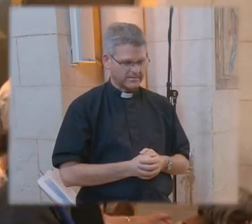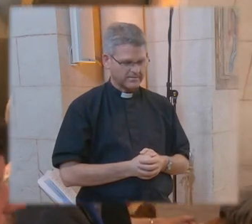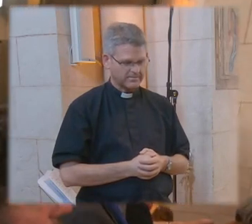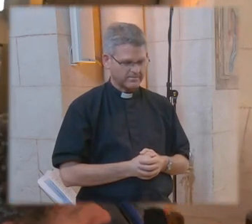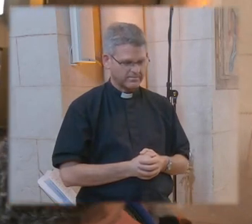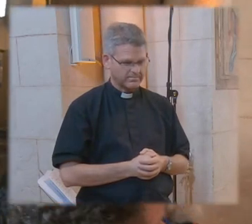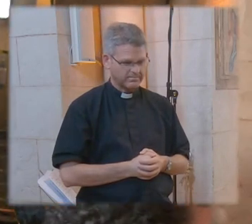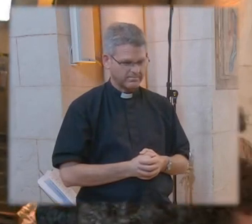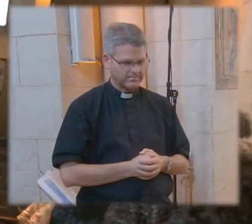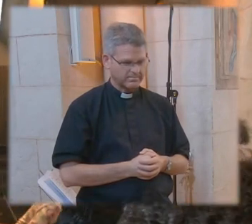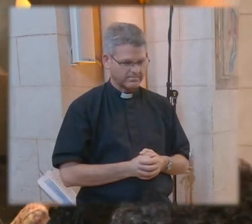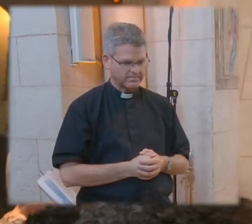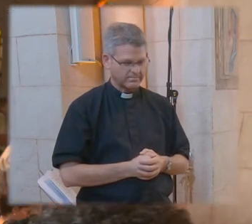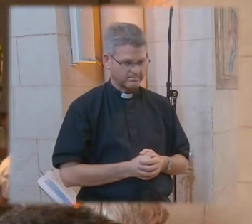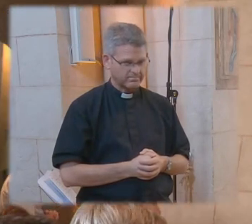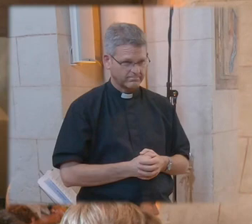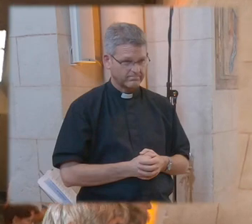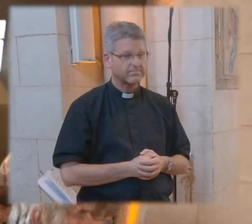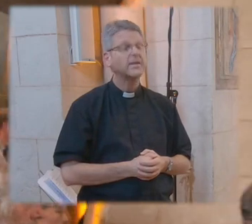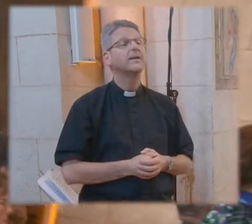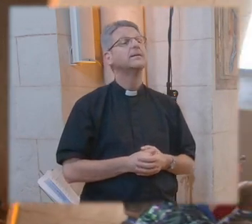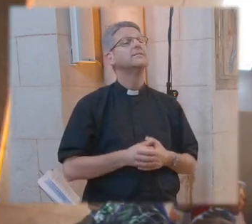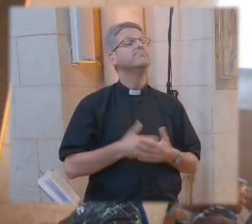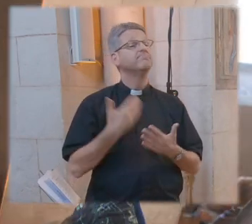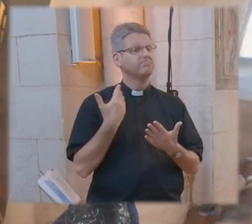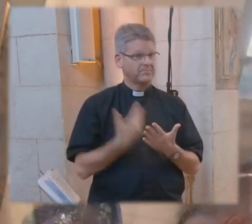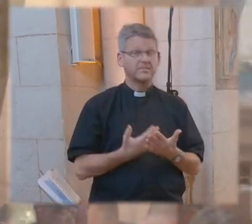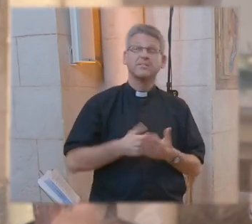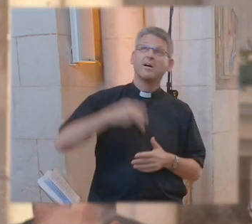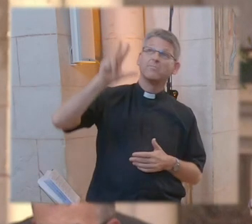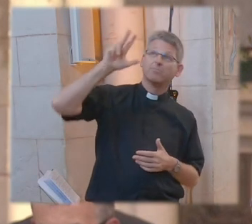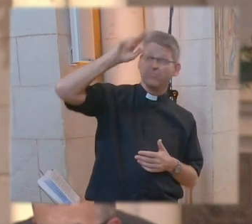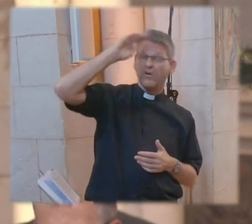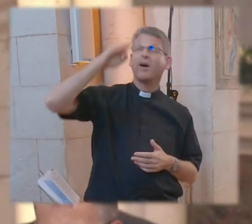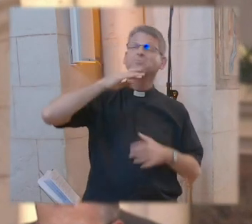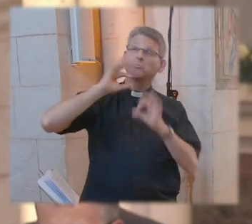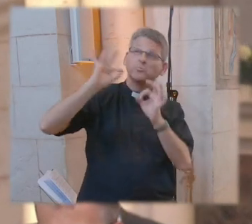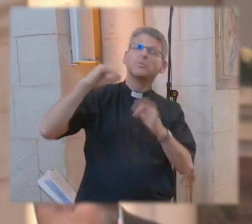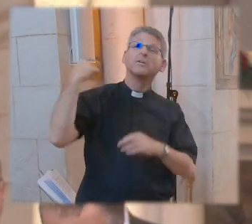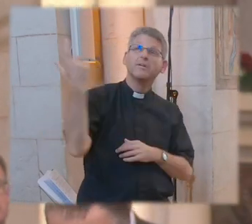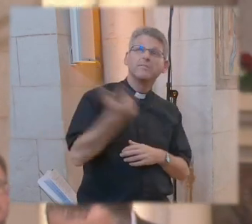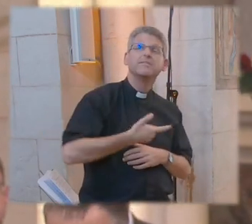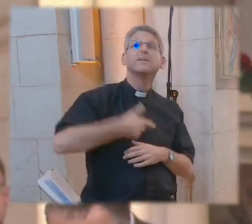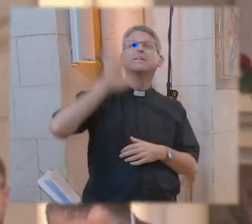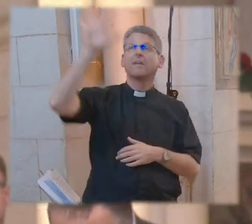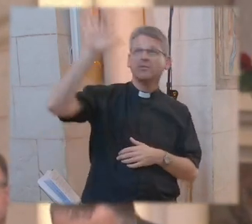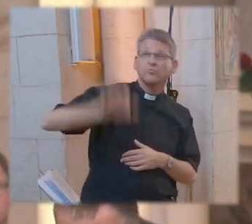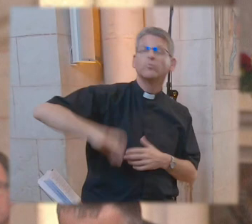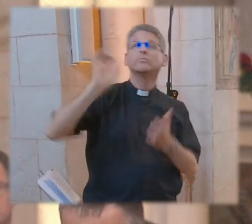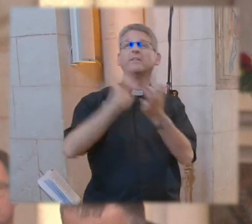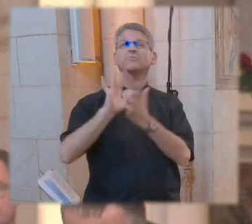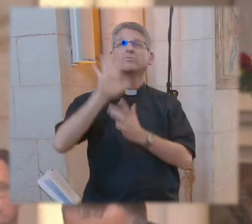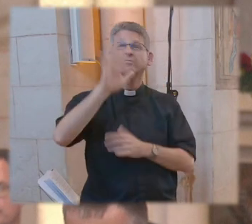Herrlichkeit. Und zum ersten Mal wird jetzt im Hochgebet der Name des Seligen angerufen. Darum, gütiger Vater, feiern wir das Gedächtnis deines Sohnes.